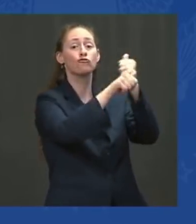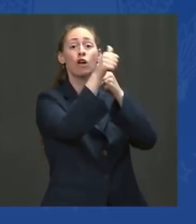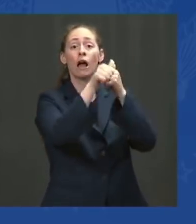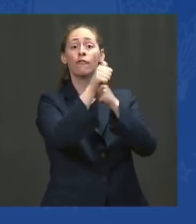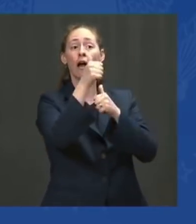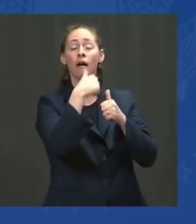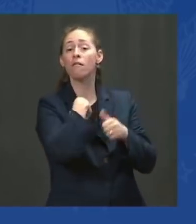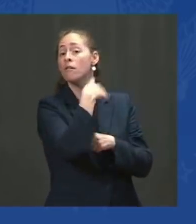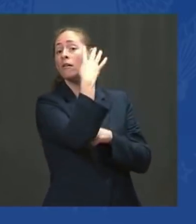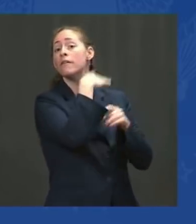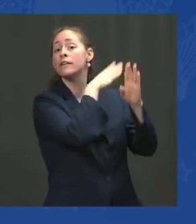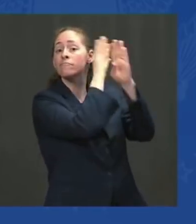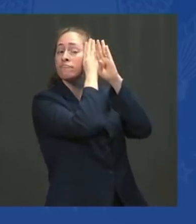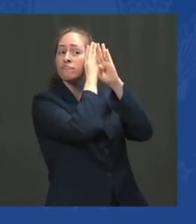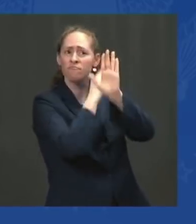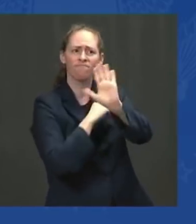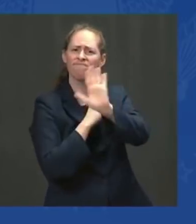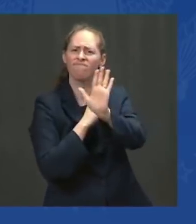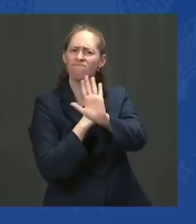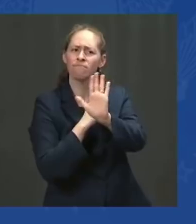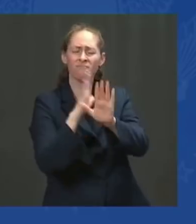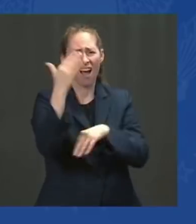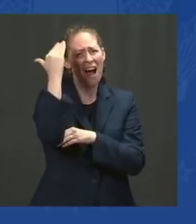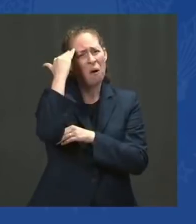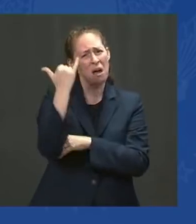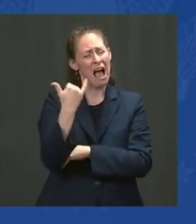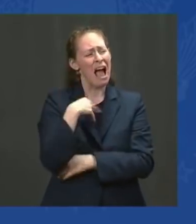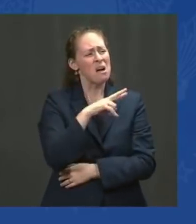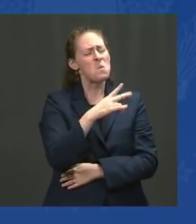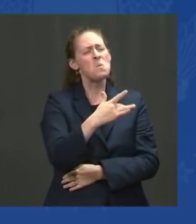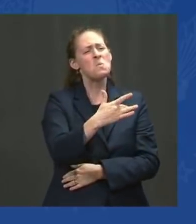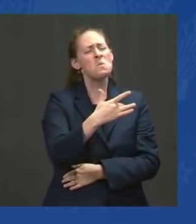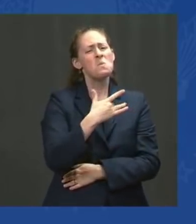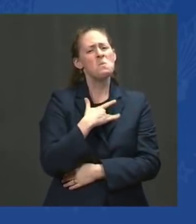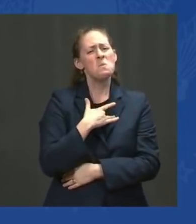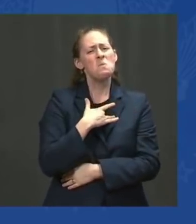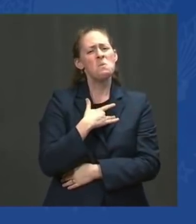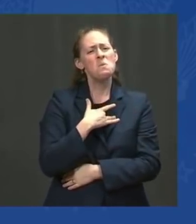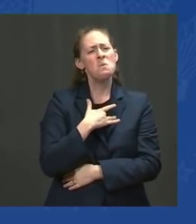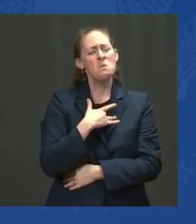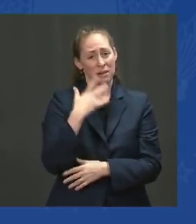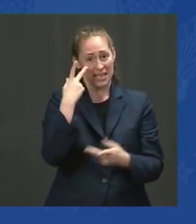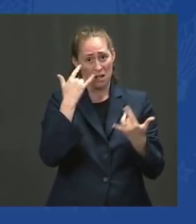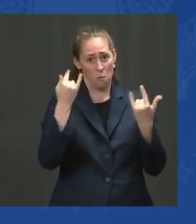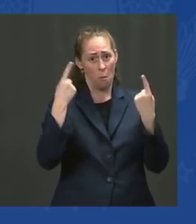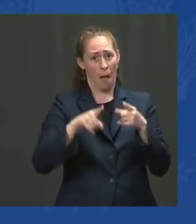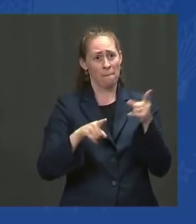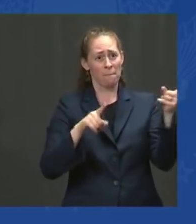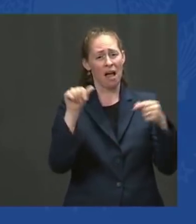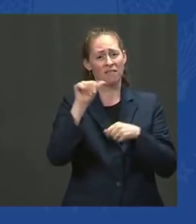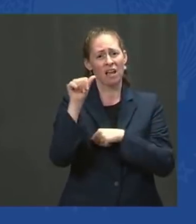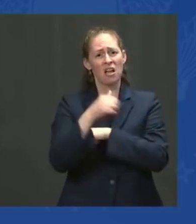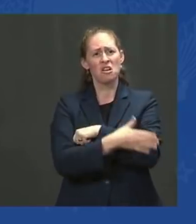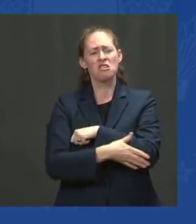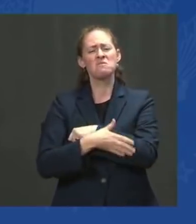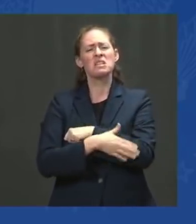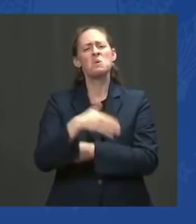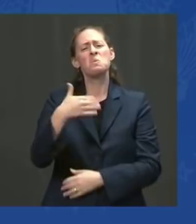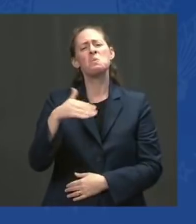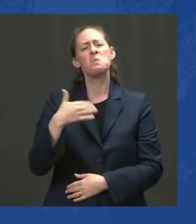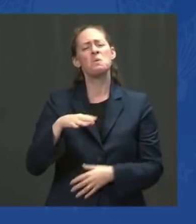到底有什么责任，主要就是在这一次的具体的撤军行动当中举措失